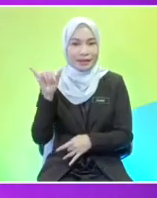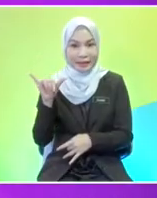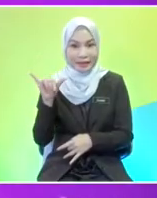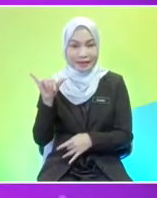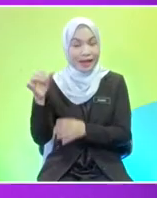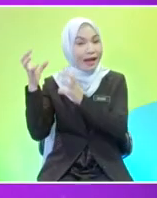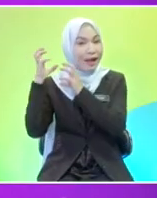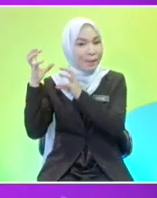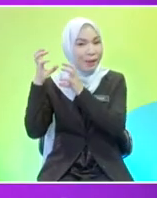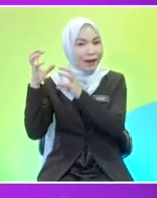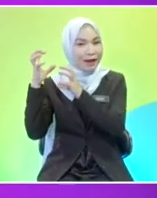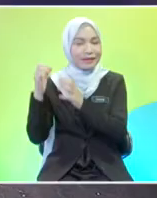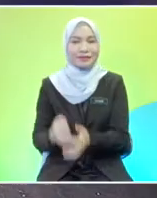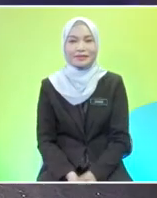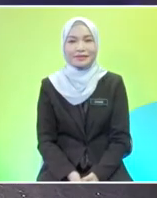Wah